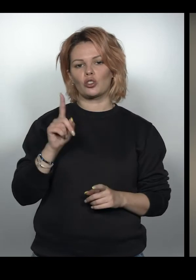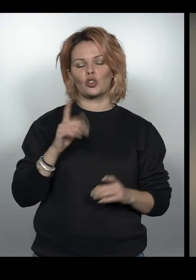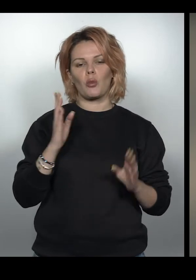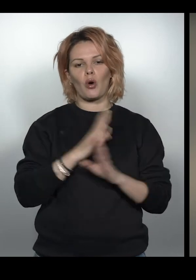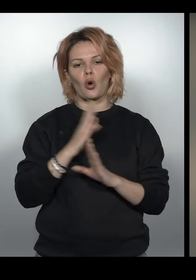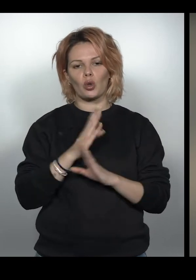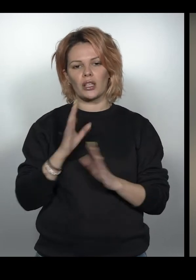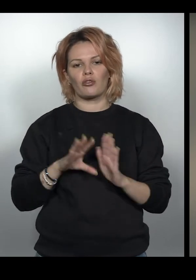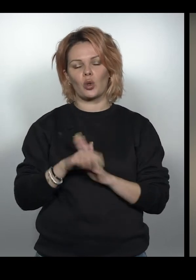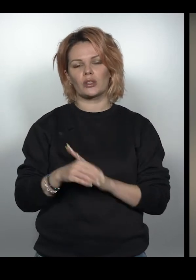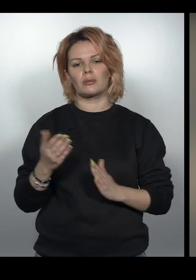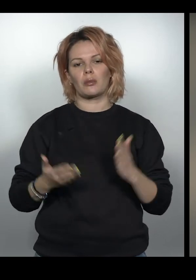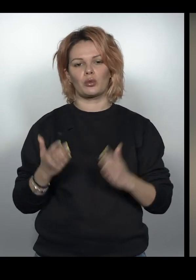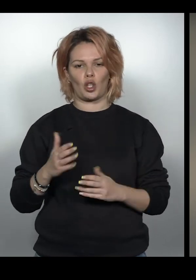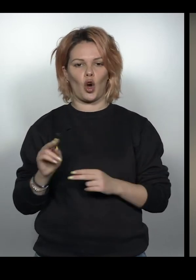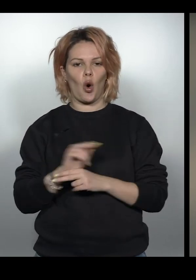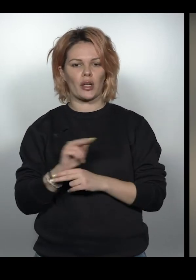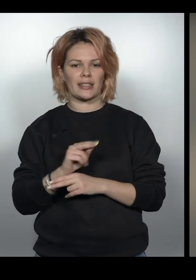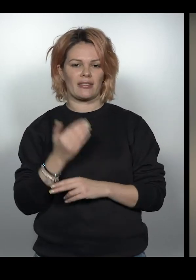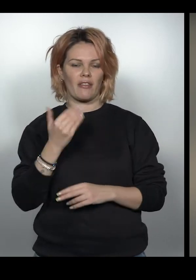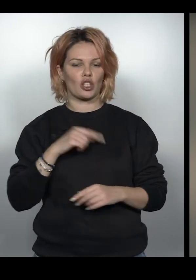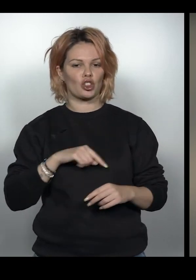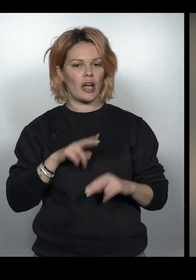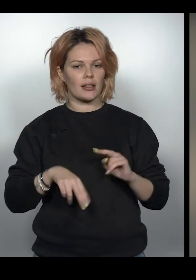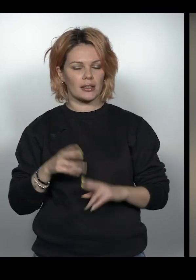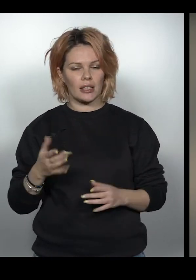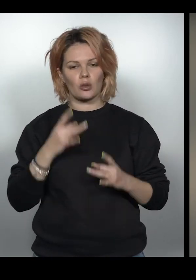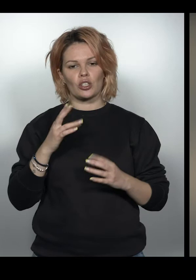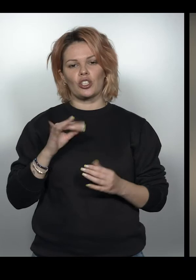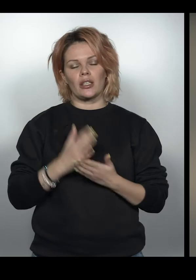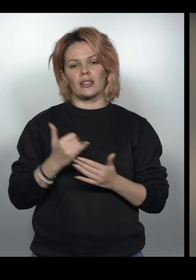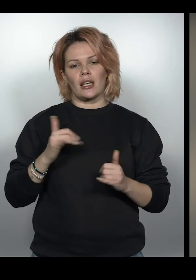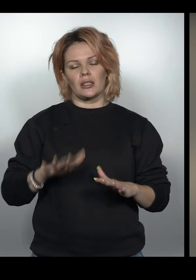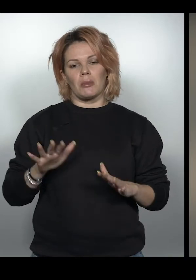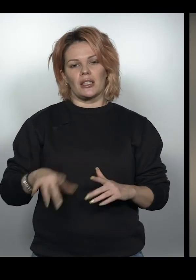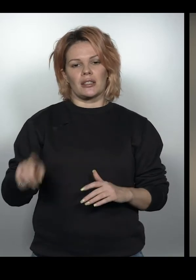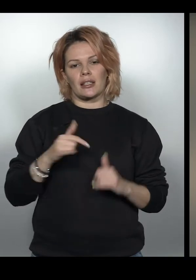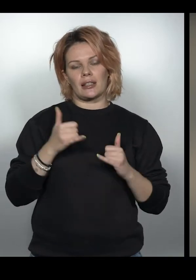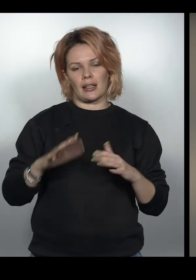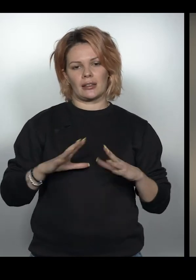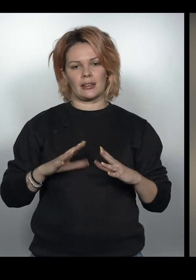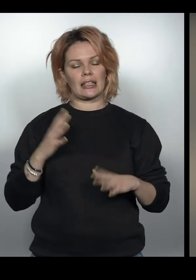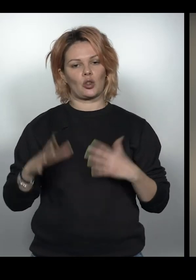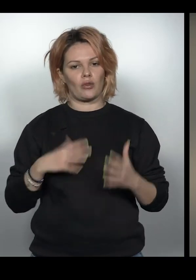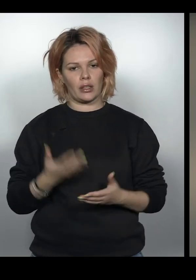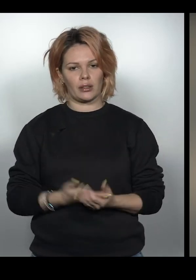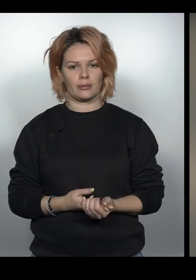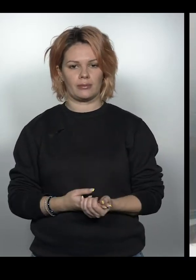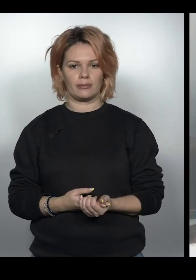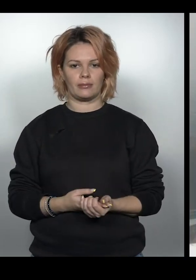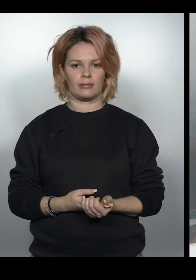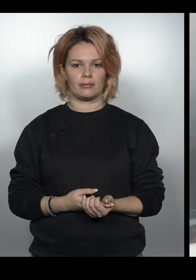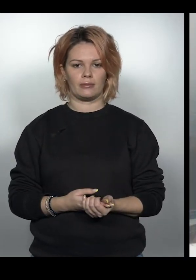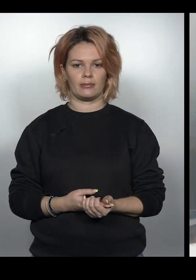так бачу, що погода вносить, напевно, певні корективи у ваш настрій. Розкажіть, будь ласка, чи є зараз місця для тренувань?